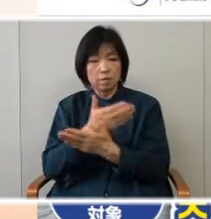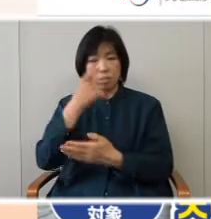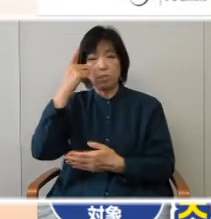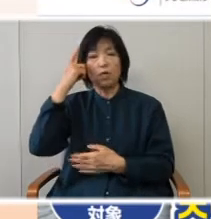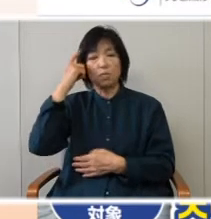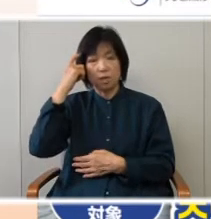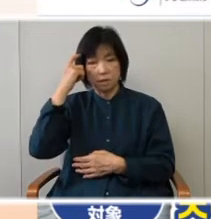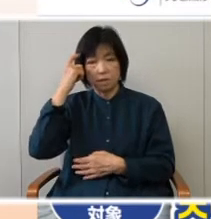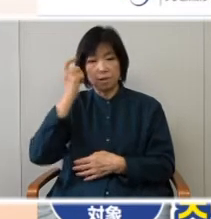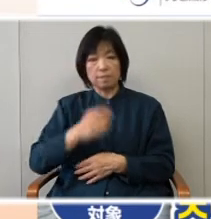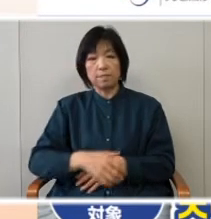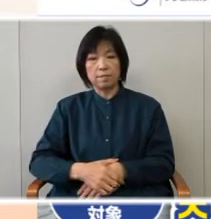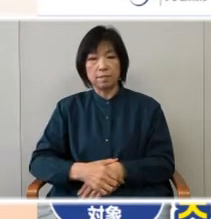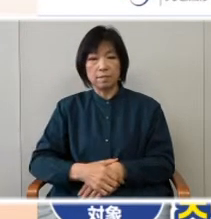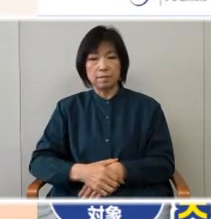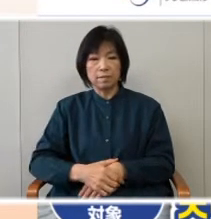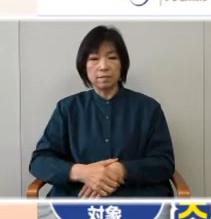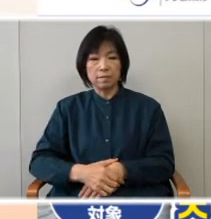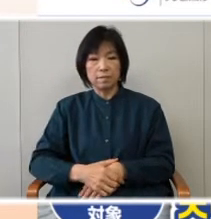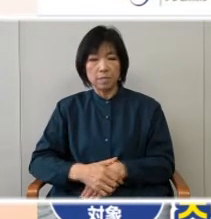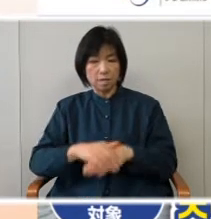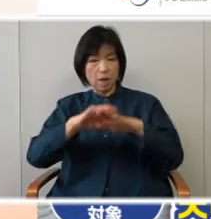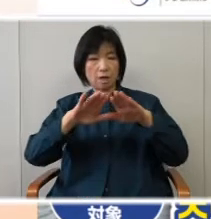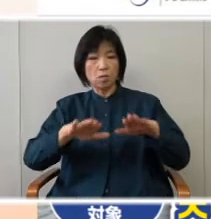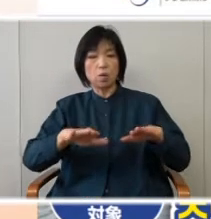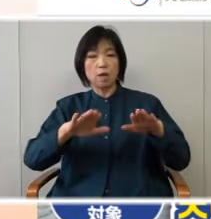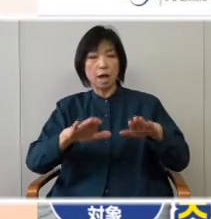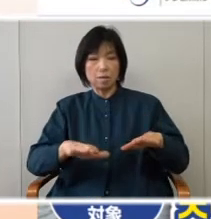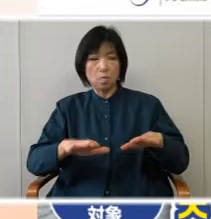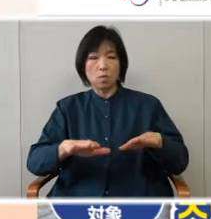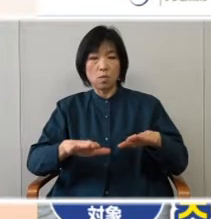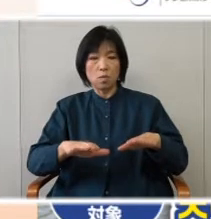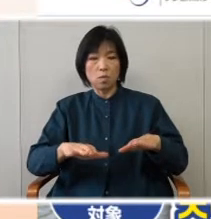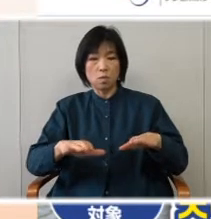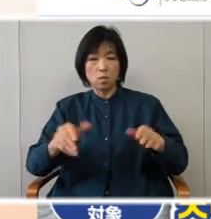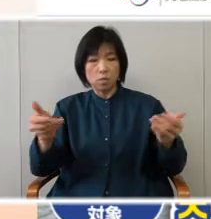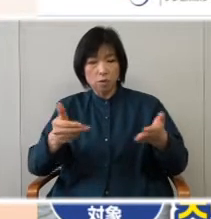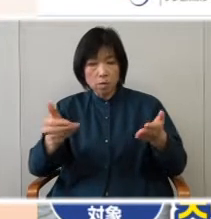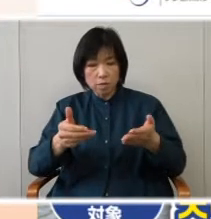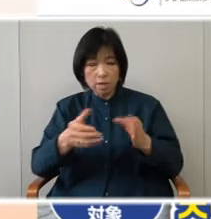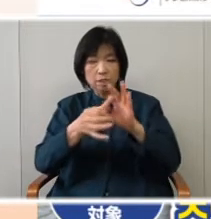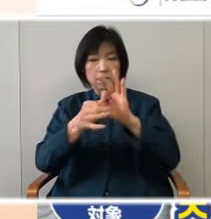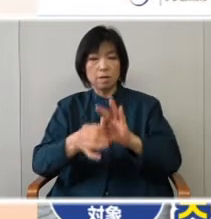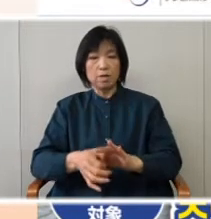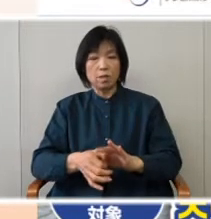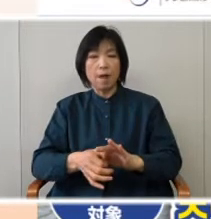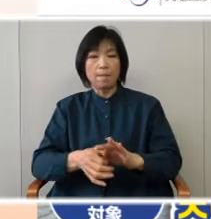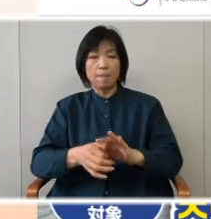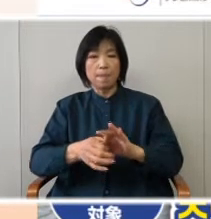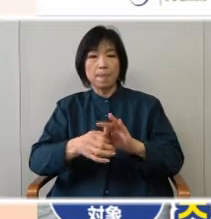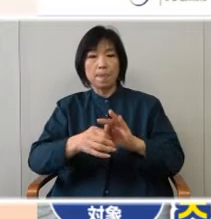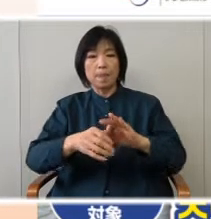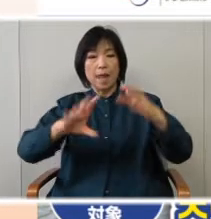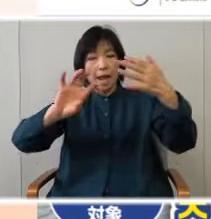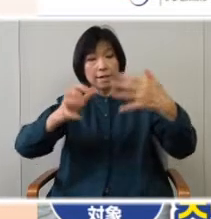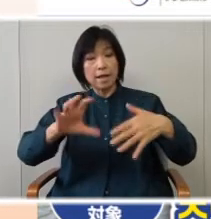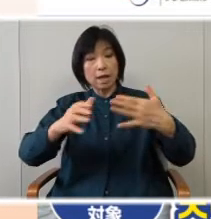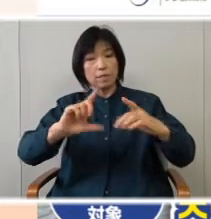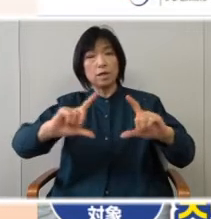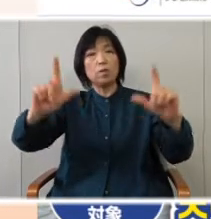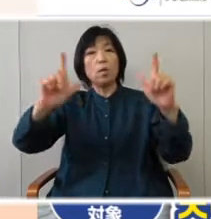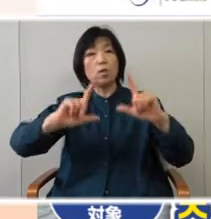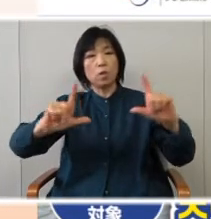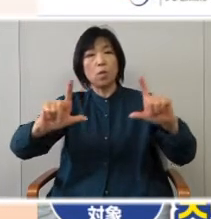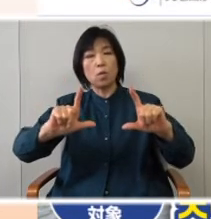。で、まあ、今回のこのイベントについては、まあ、テレビ東京の、まあまあ、人気番